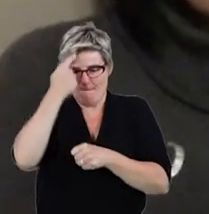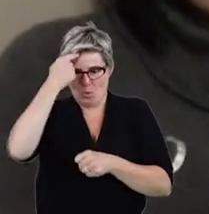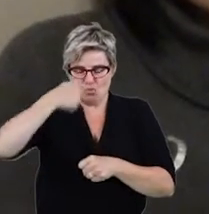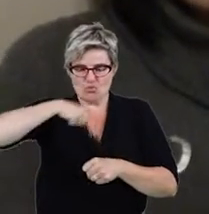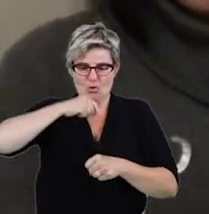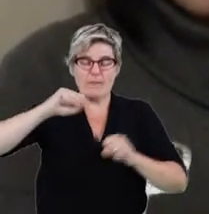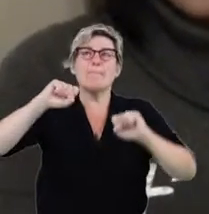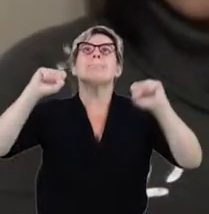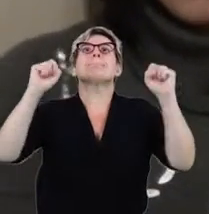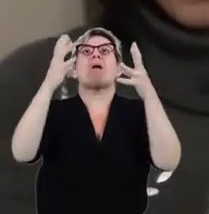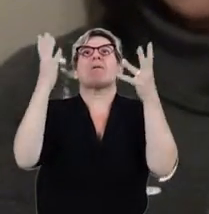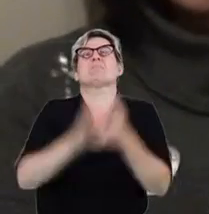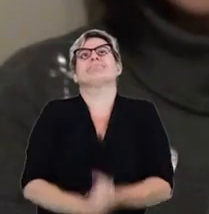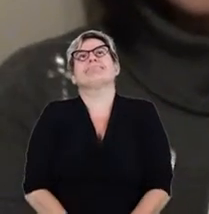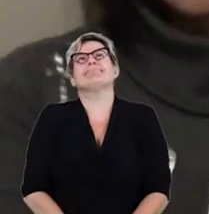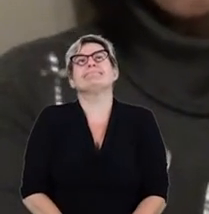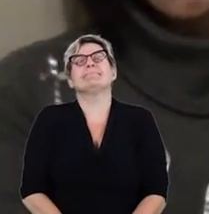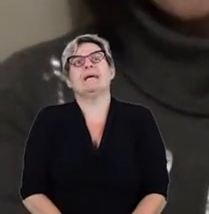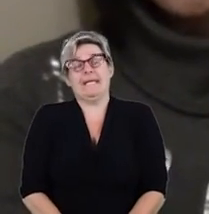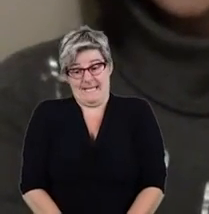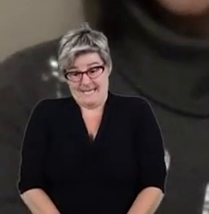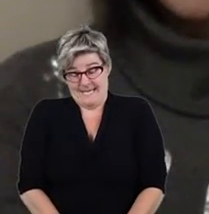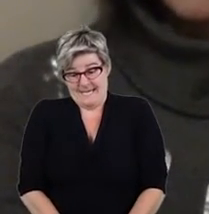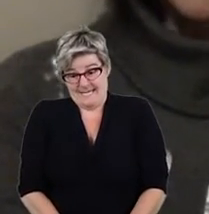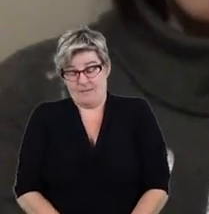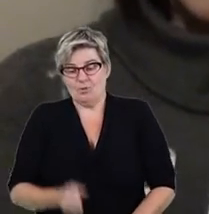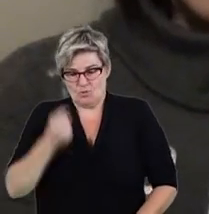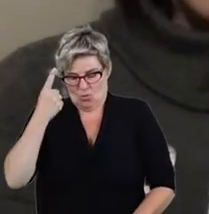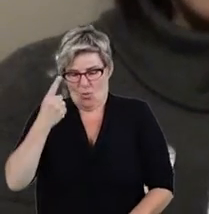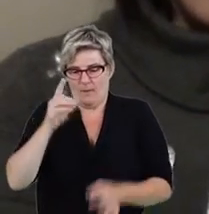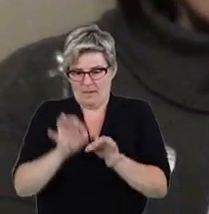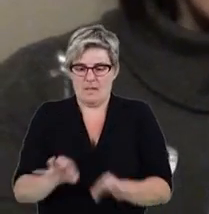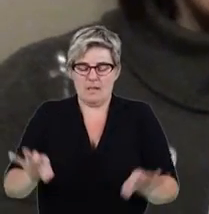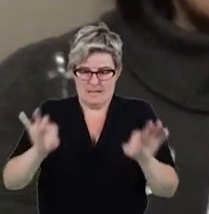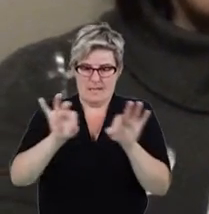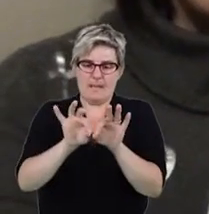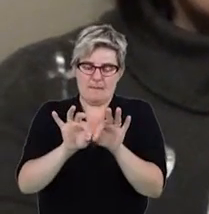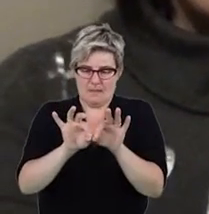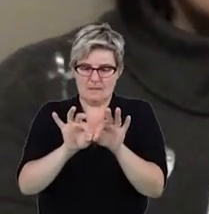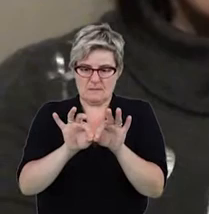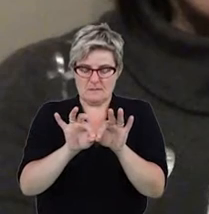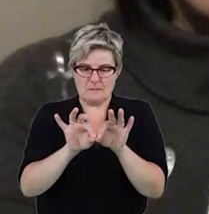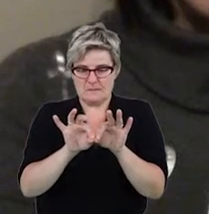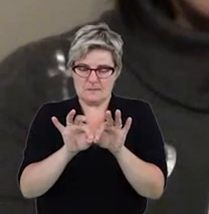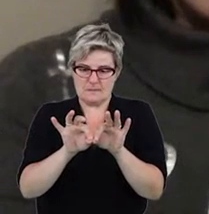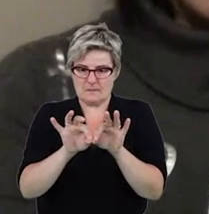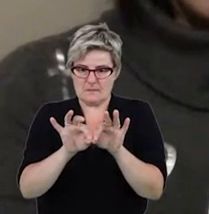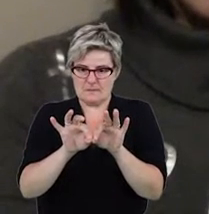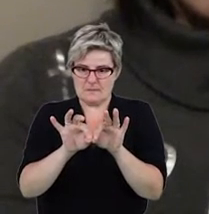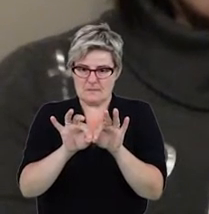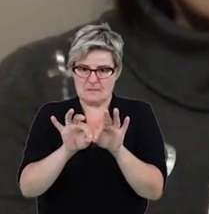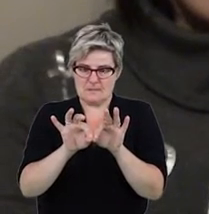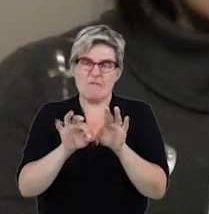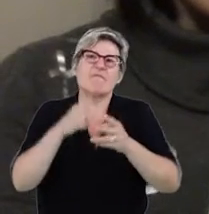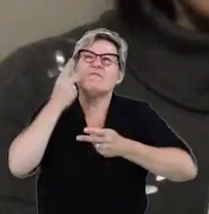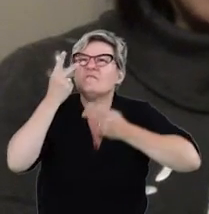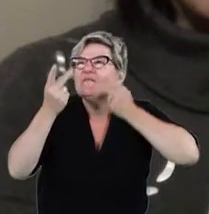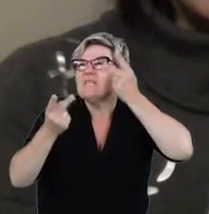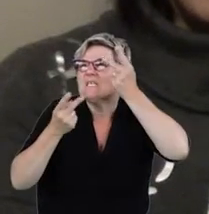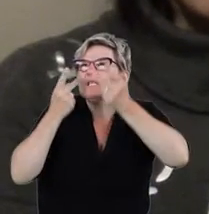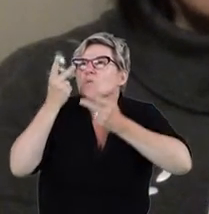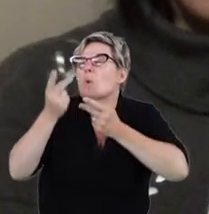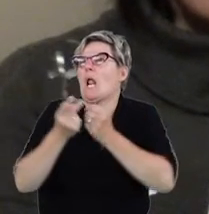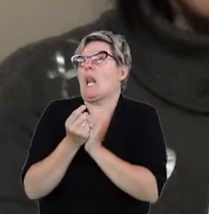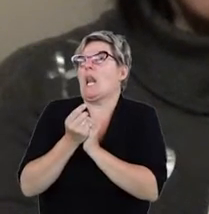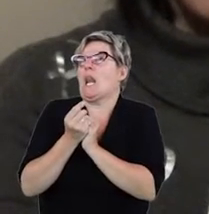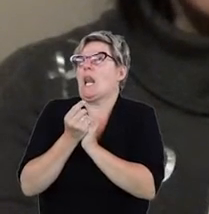en tout cas pour nous autres, a fait des miracles, puis je comprends maintenant l'importance du visuel